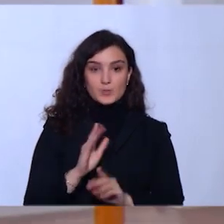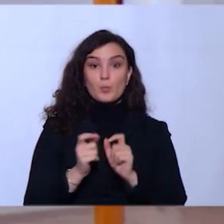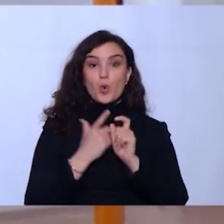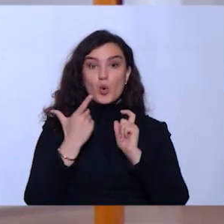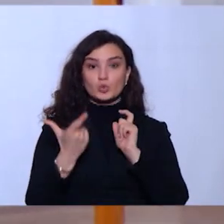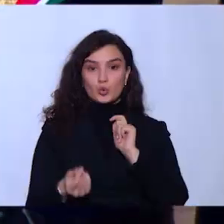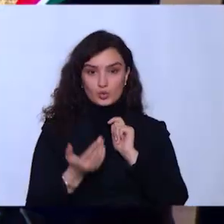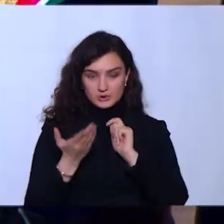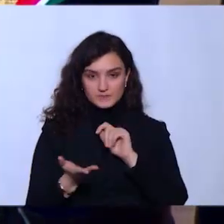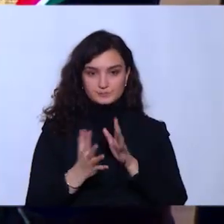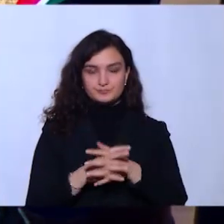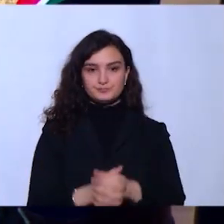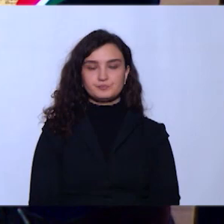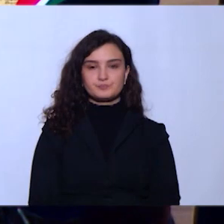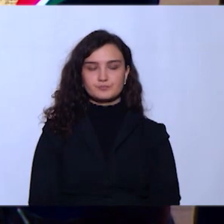და